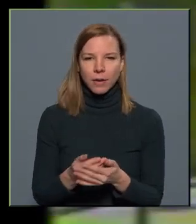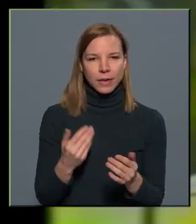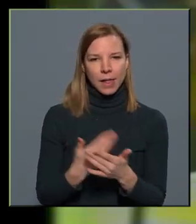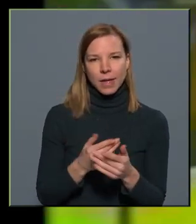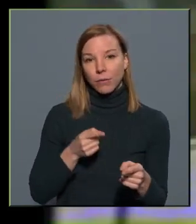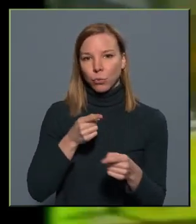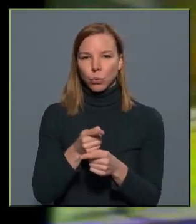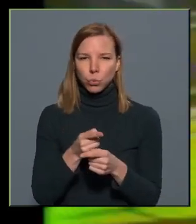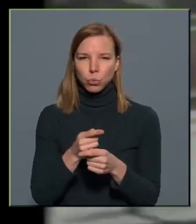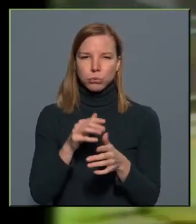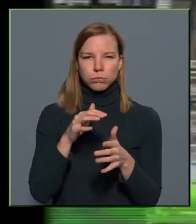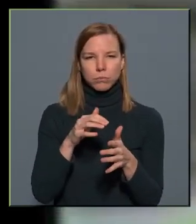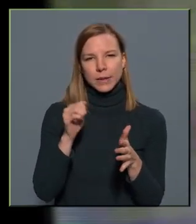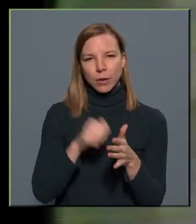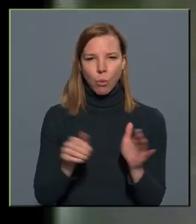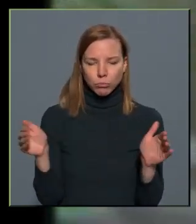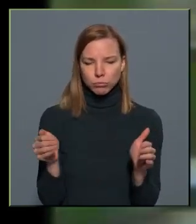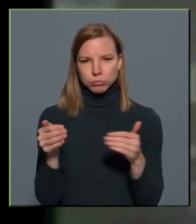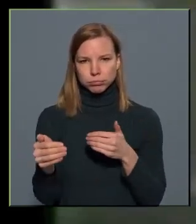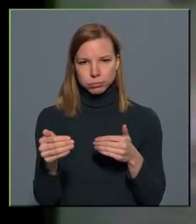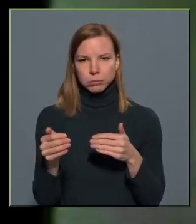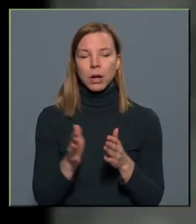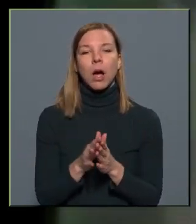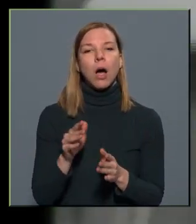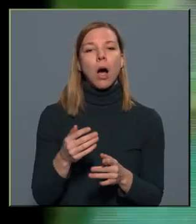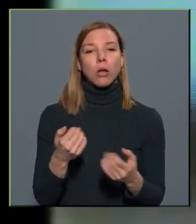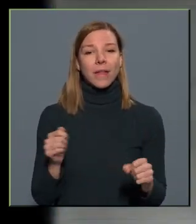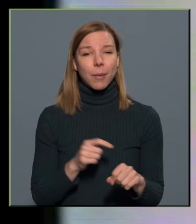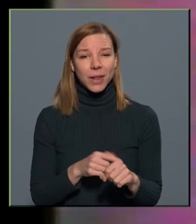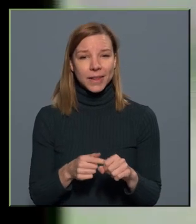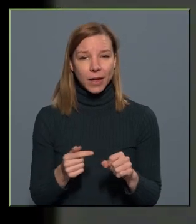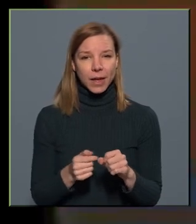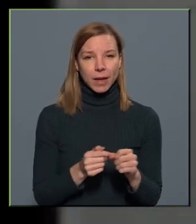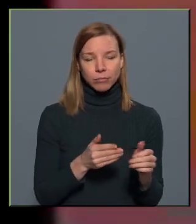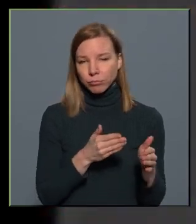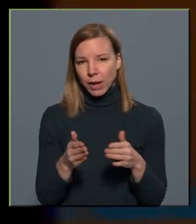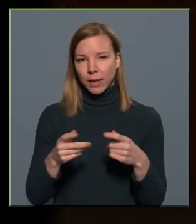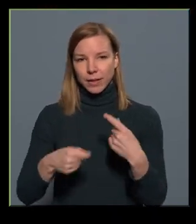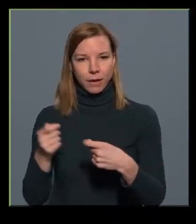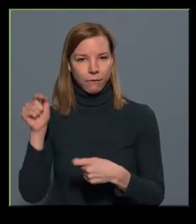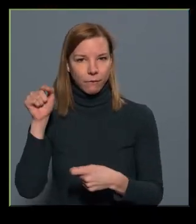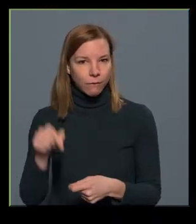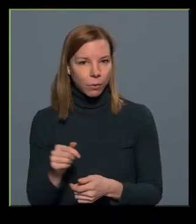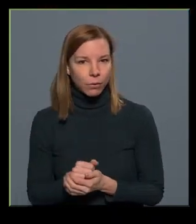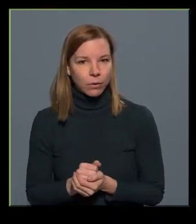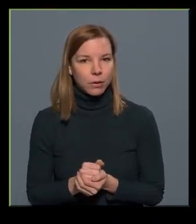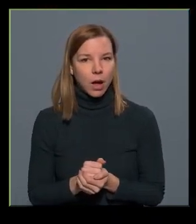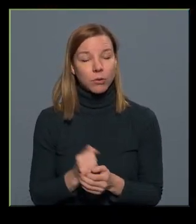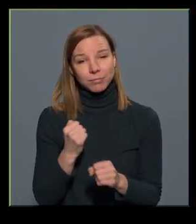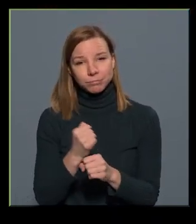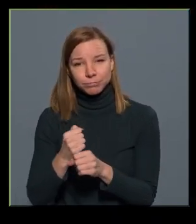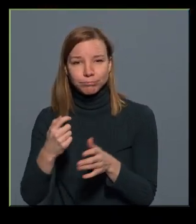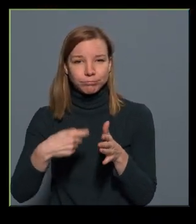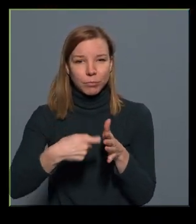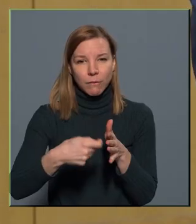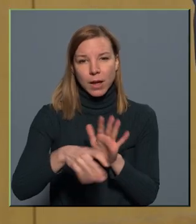meg azokat az embereket, akik rászánják a szabad idejükből azt az időt, hogy készítsenek egy ilyen